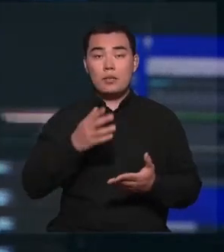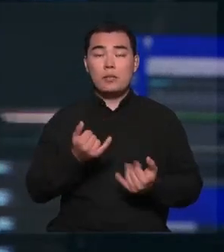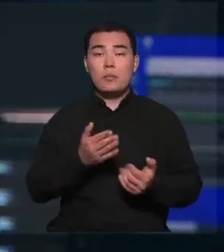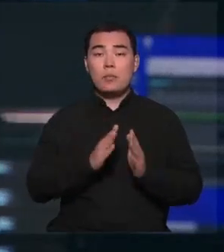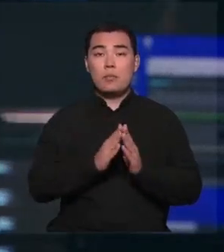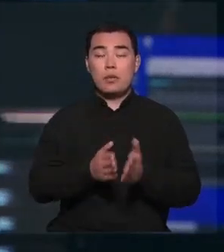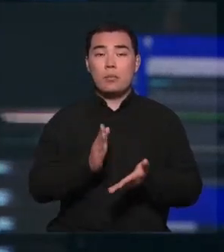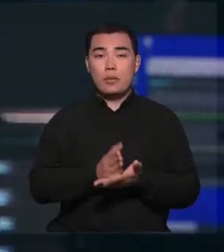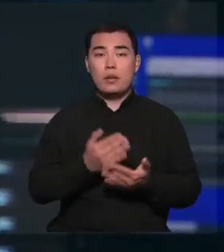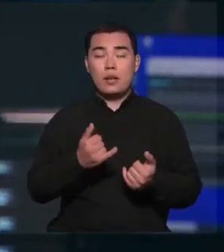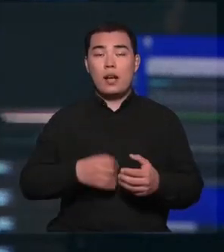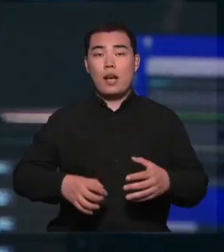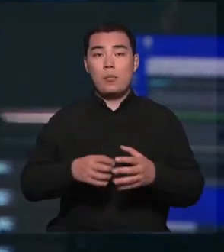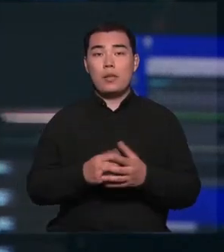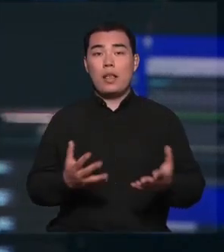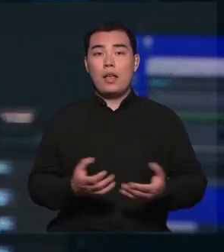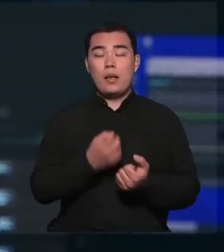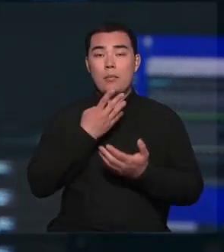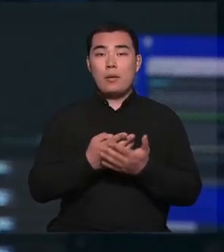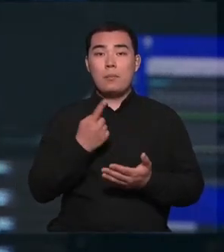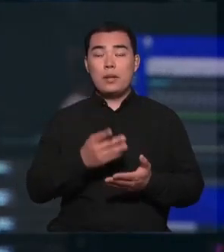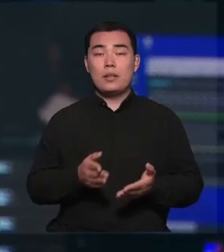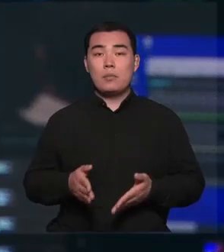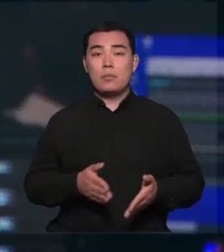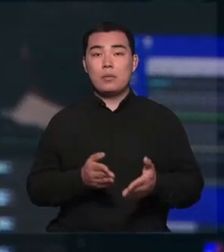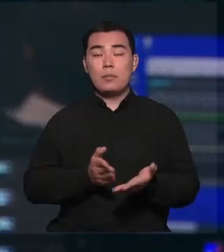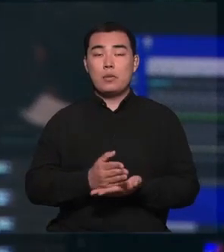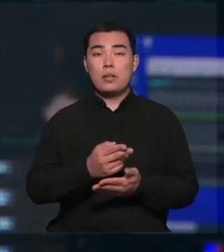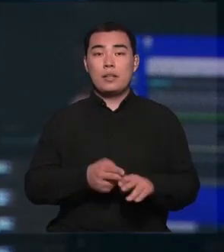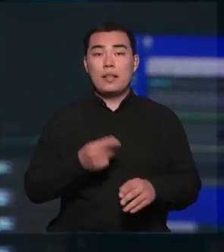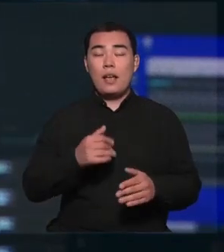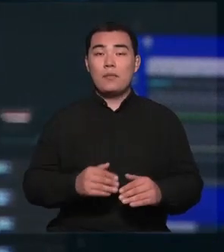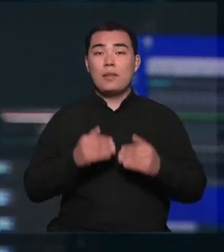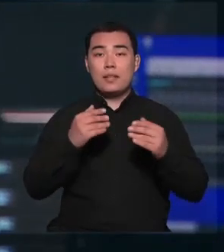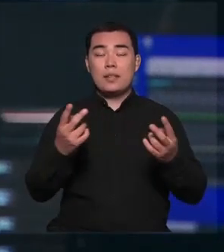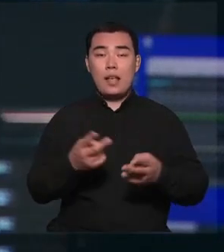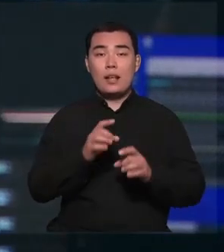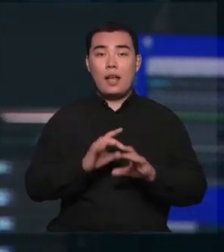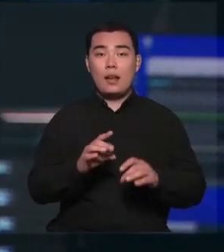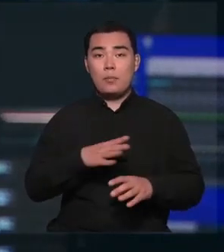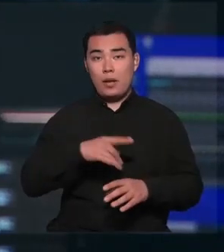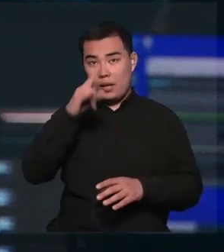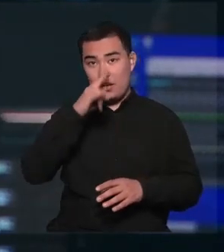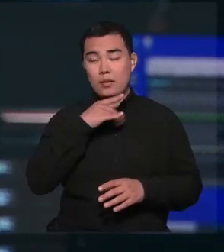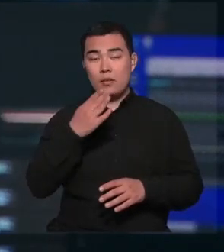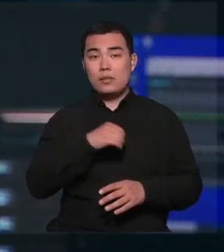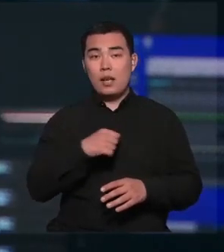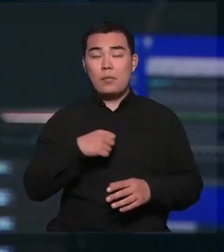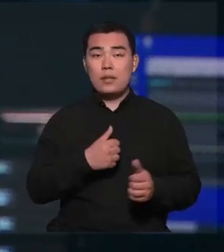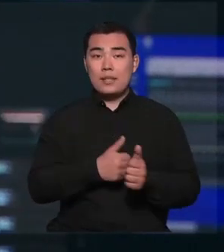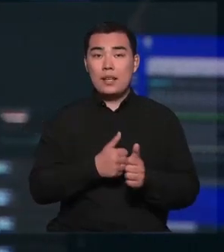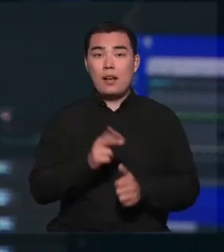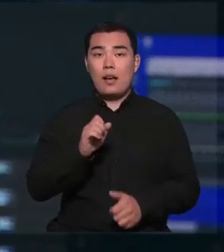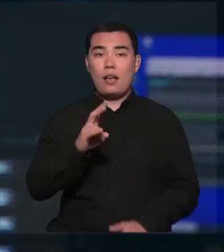отыр. Компанияны құрдымнан құтқарудың жалғыз жолы тарифті көтеру дейді Қазақстан темір жолы төрағасының міндетін атқарушы